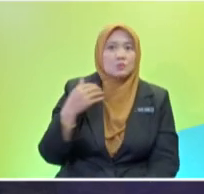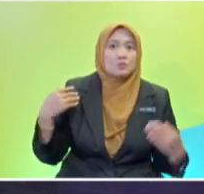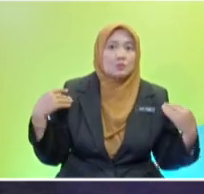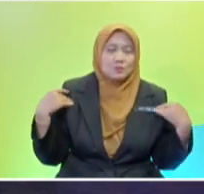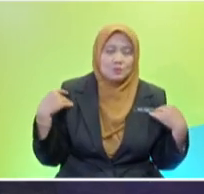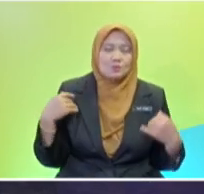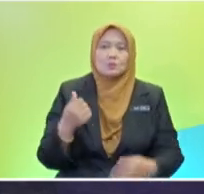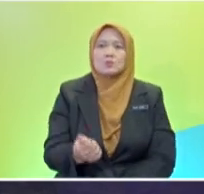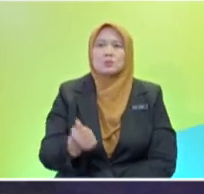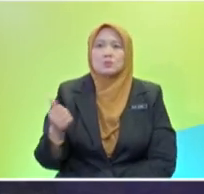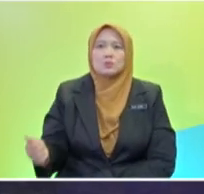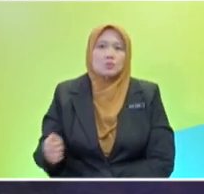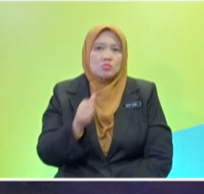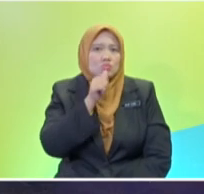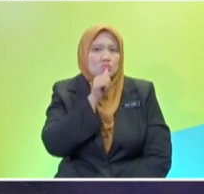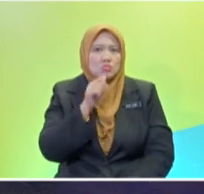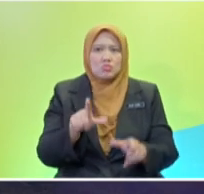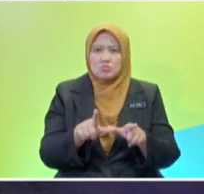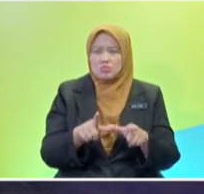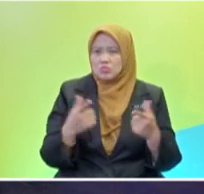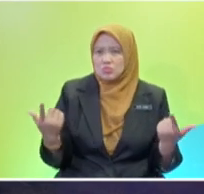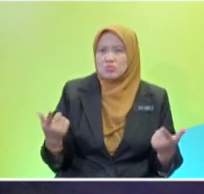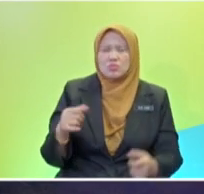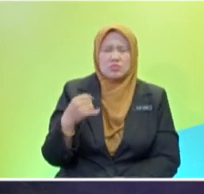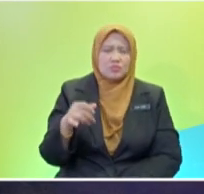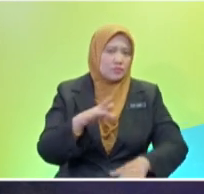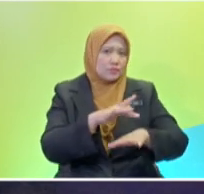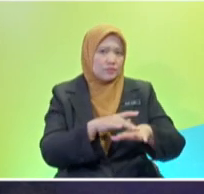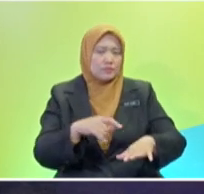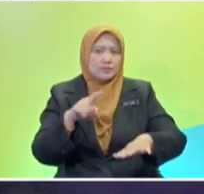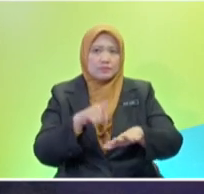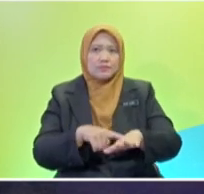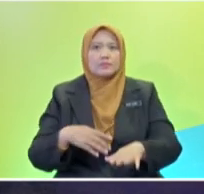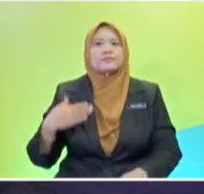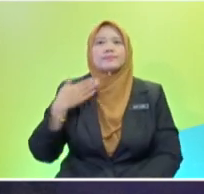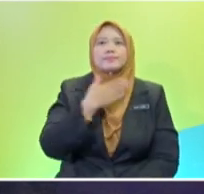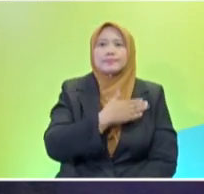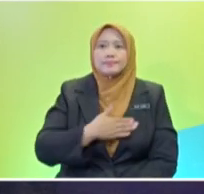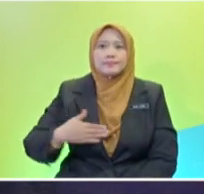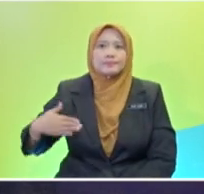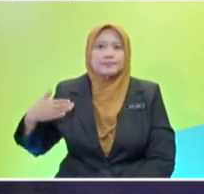sulit lain yang tidak boleh dipamerkan tak boleh sentuh yaitu di bagian